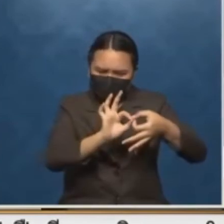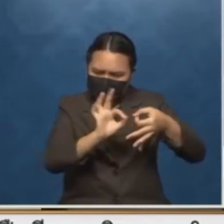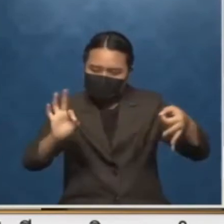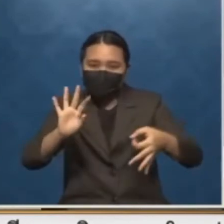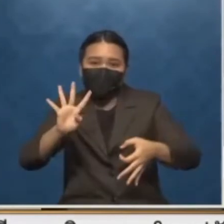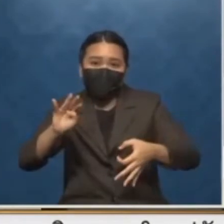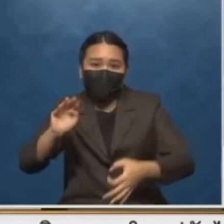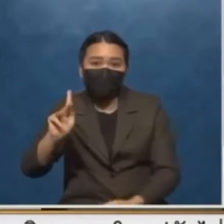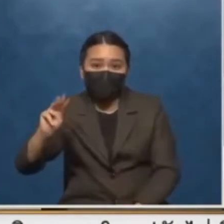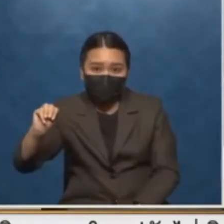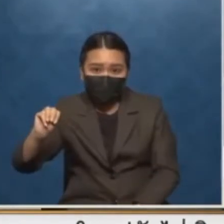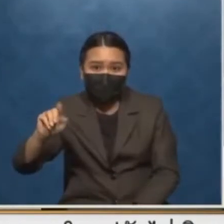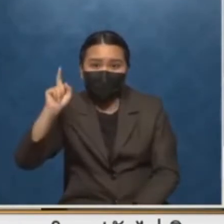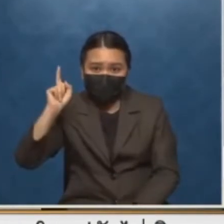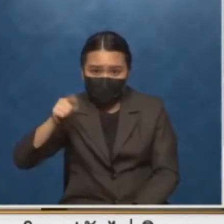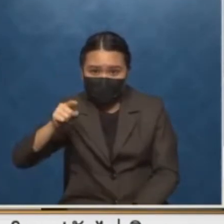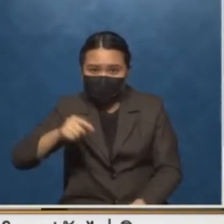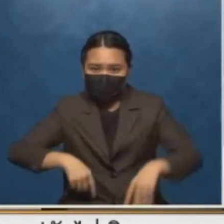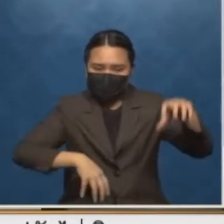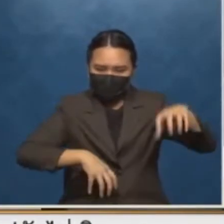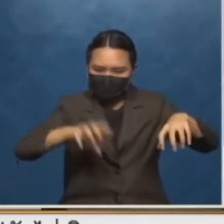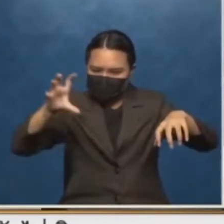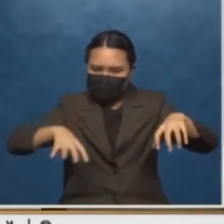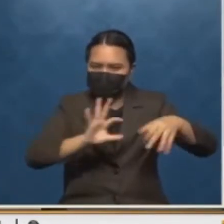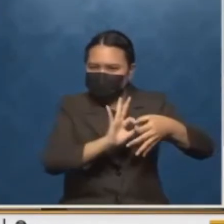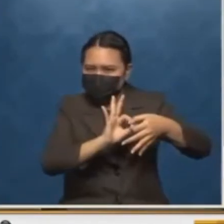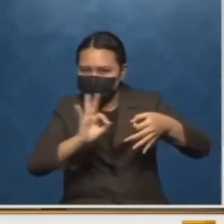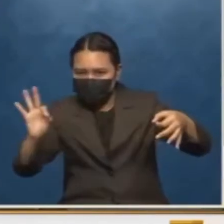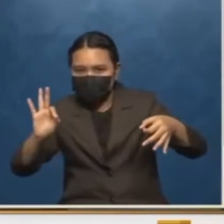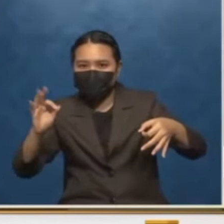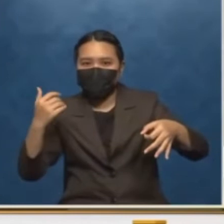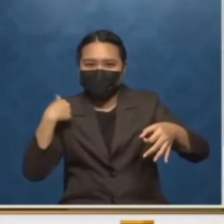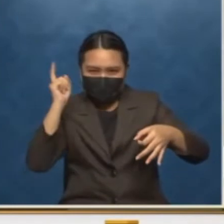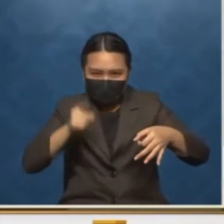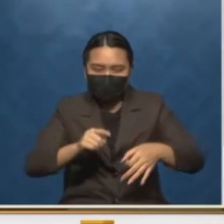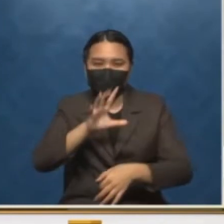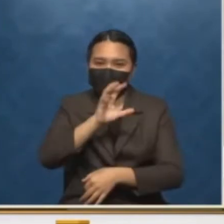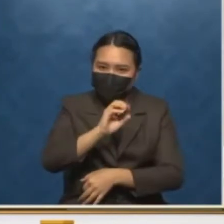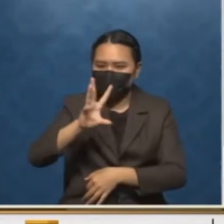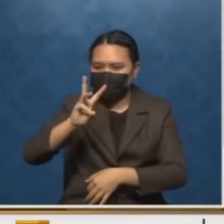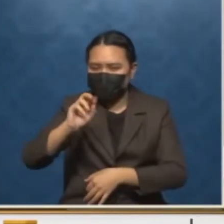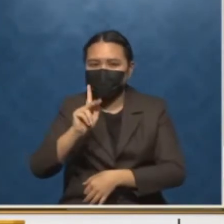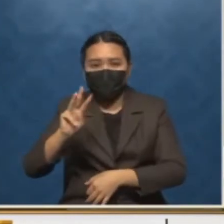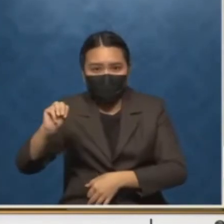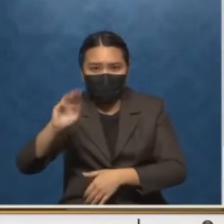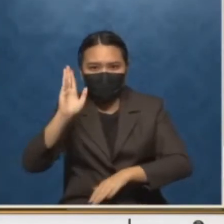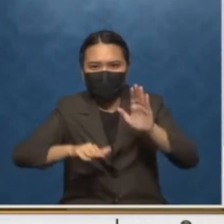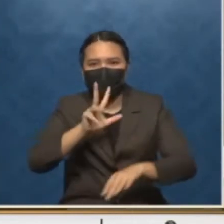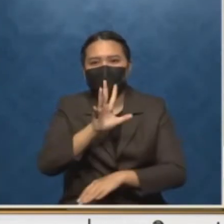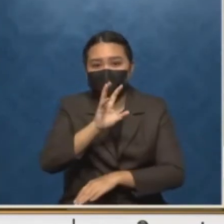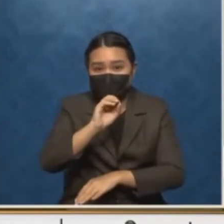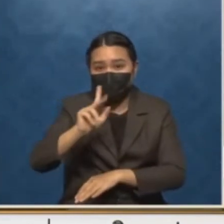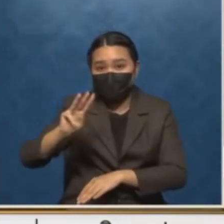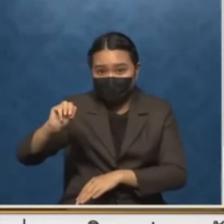ากกุสุมานกดีมาเวลเทคนิคเนี่ยล้นรถมาทุกวันนี่5 60โลประมาณ50โลพ